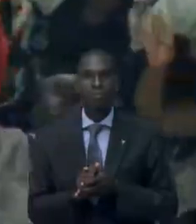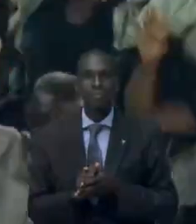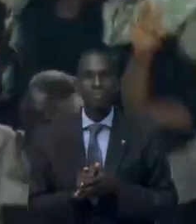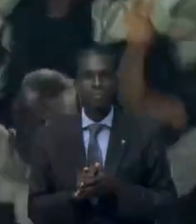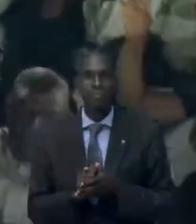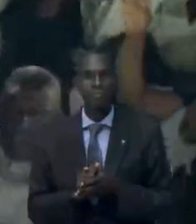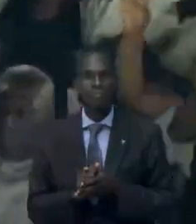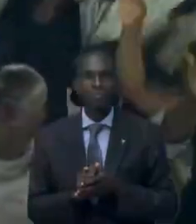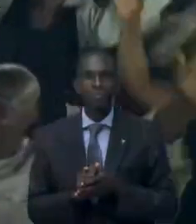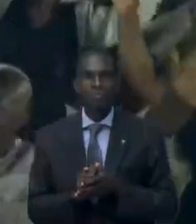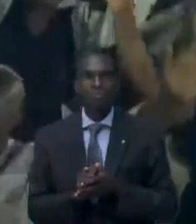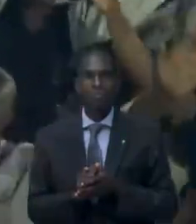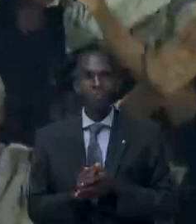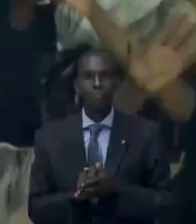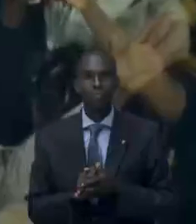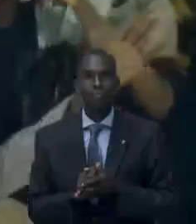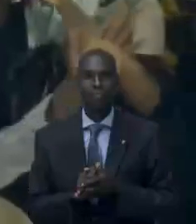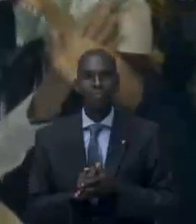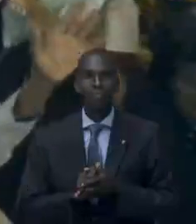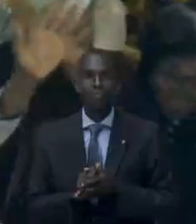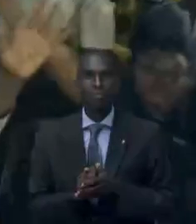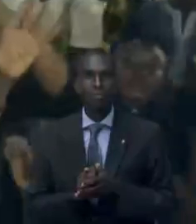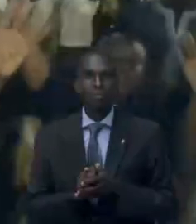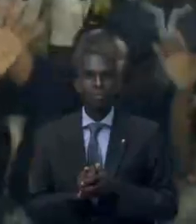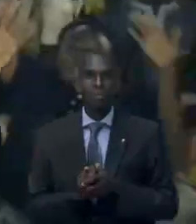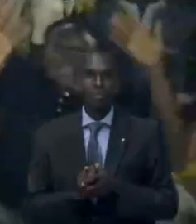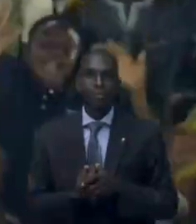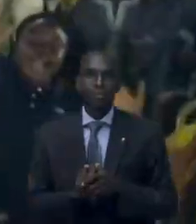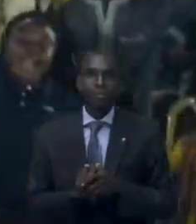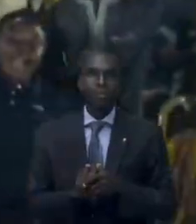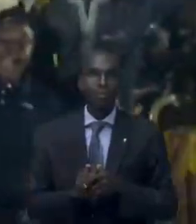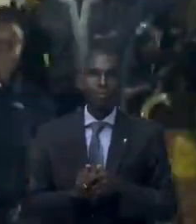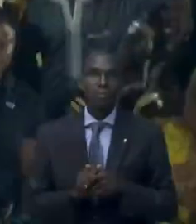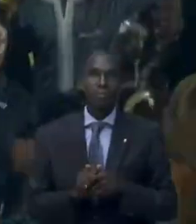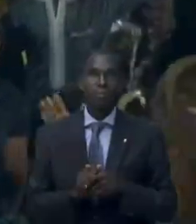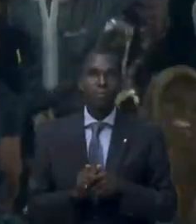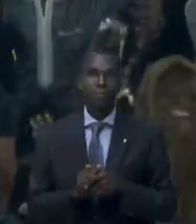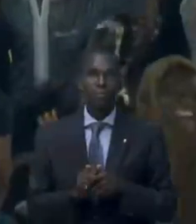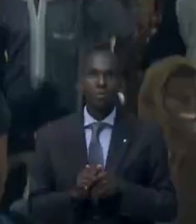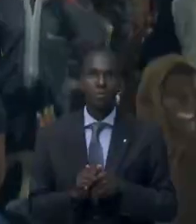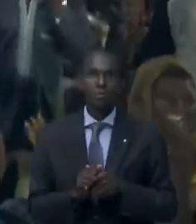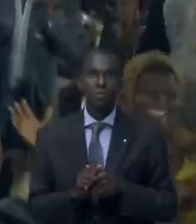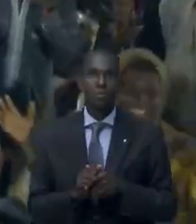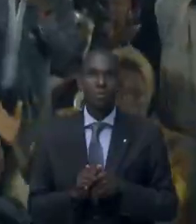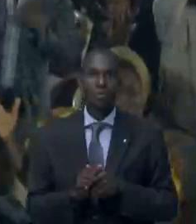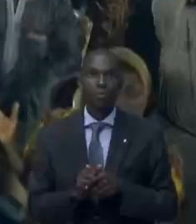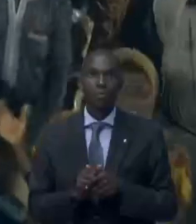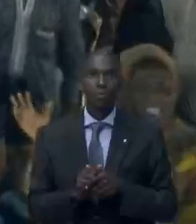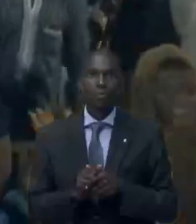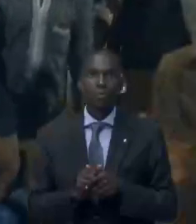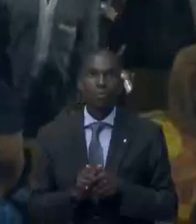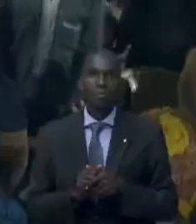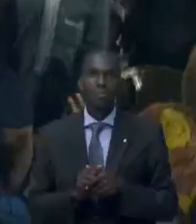être que peut vous voir quelque chose de grand va vous arriver dans votre vie pères nous